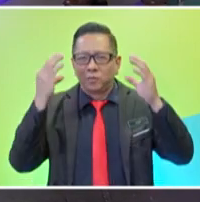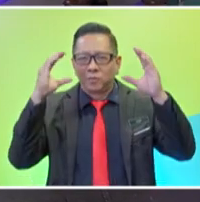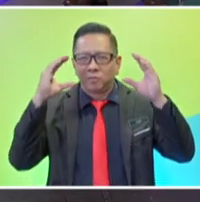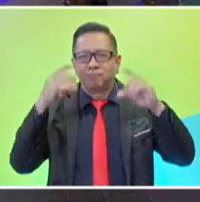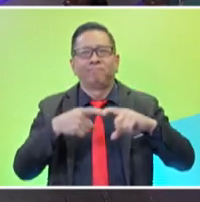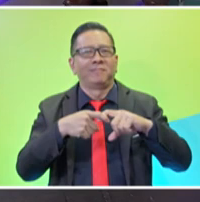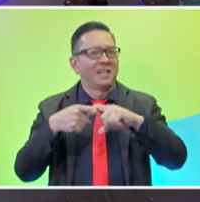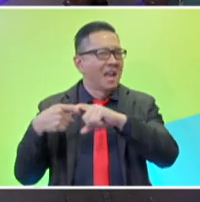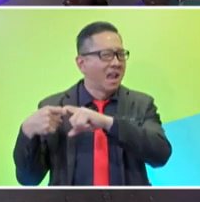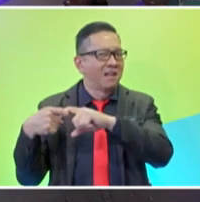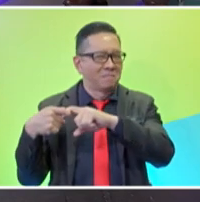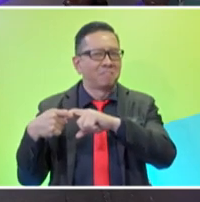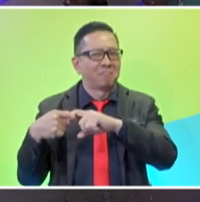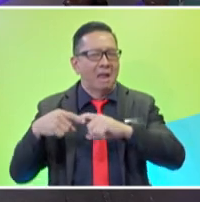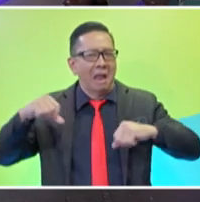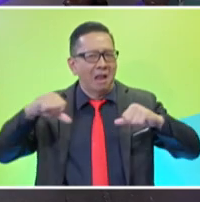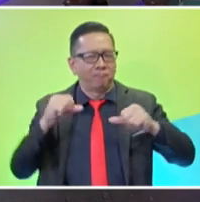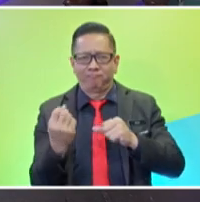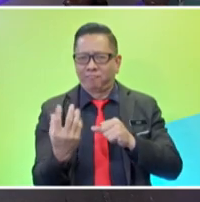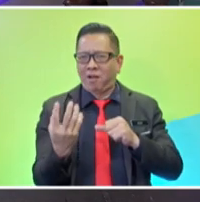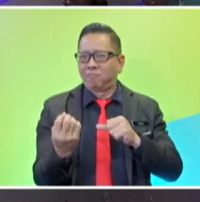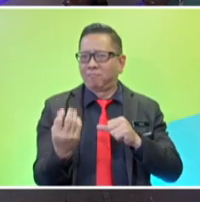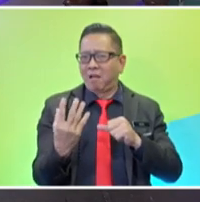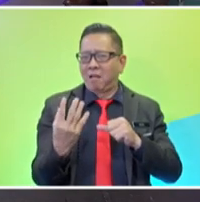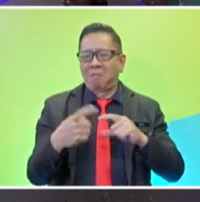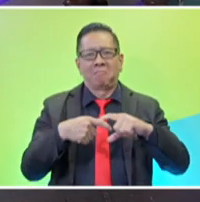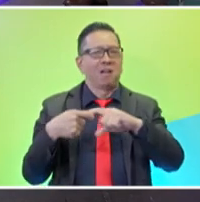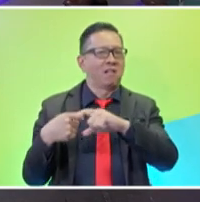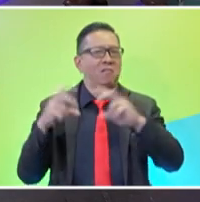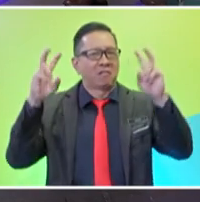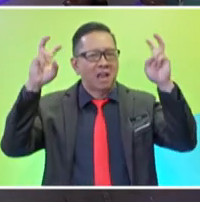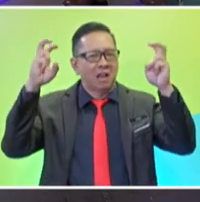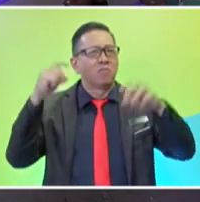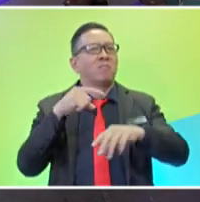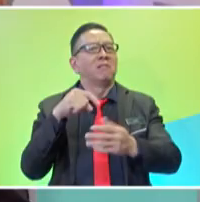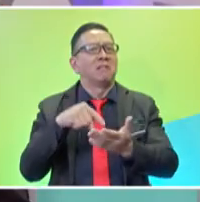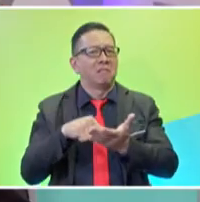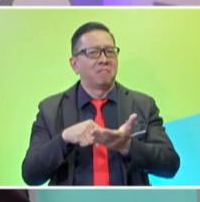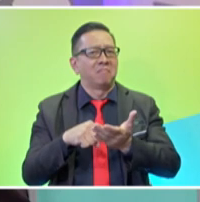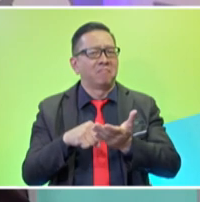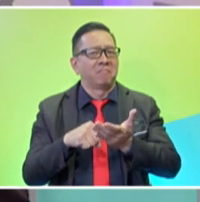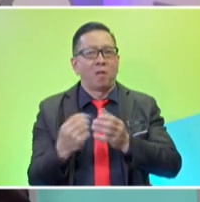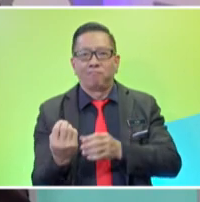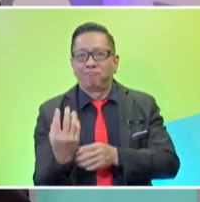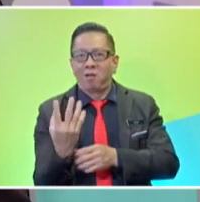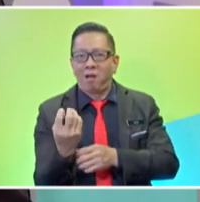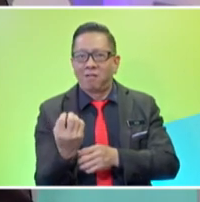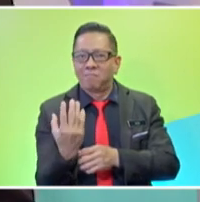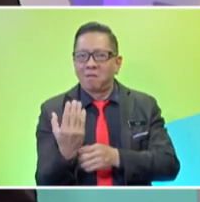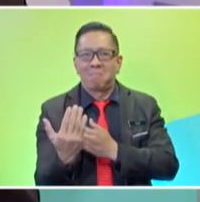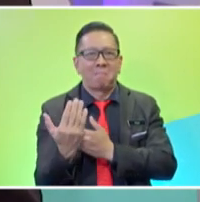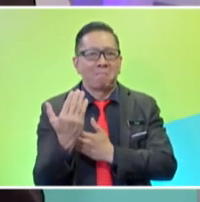yang kita buat tadi Apa kaitannya dengan topik kita pada hari ini pada hari ini ya Yang